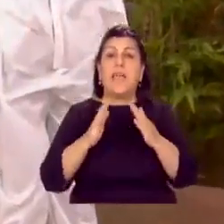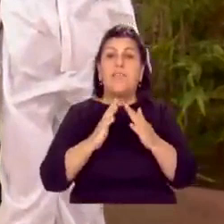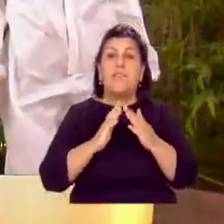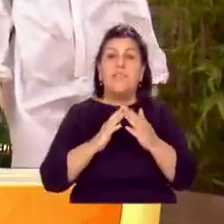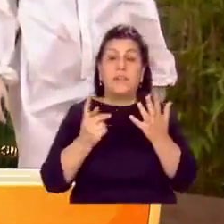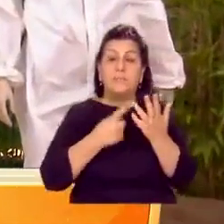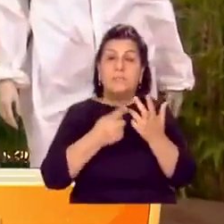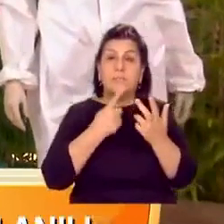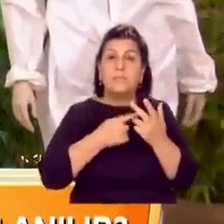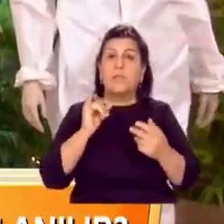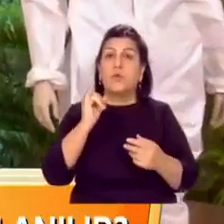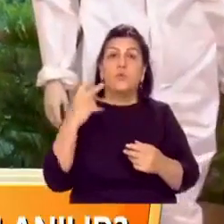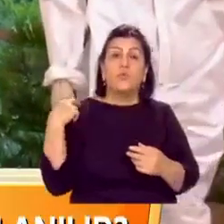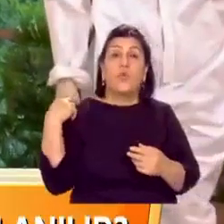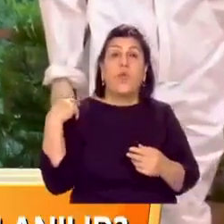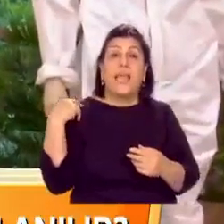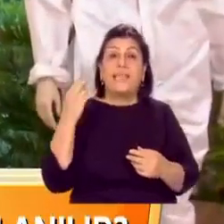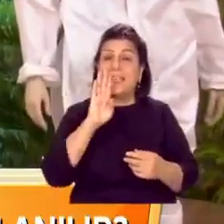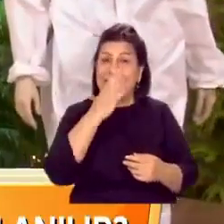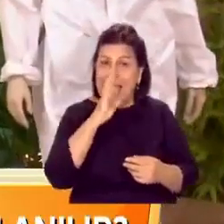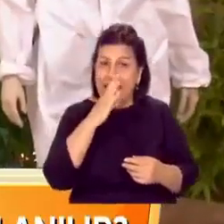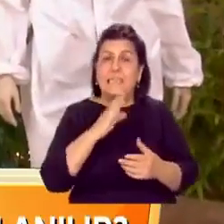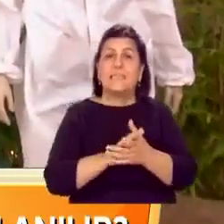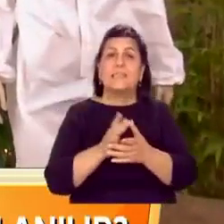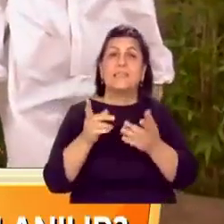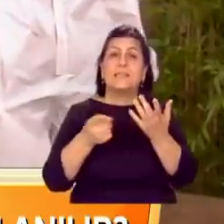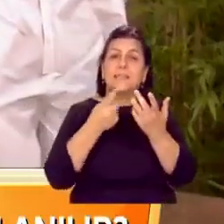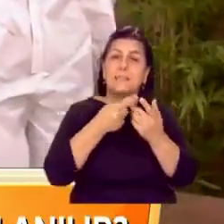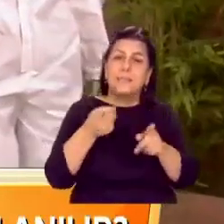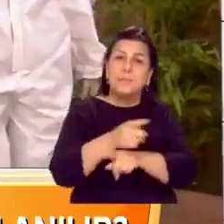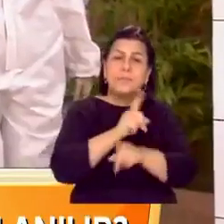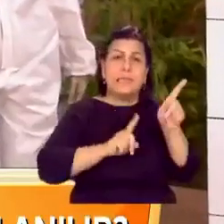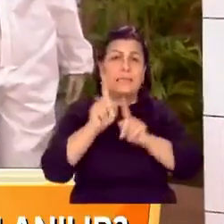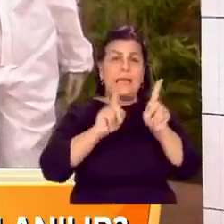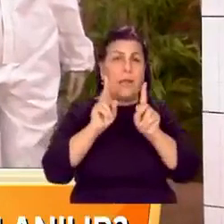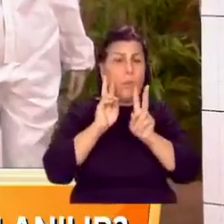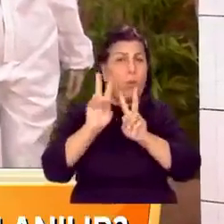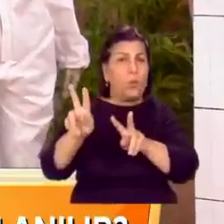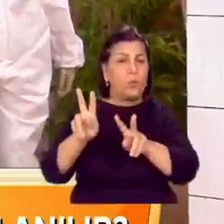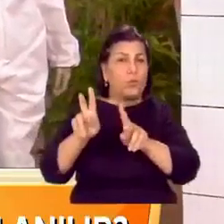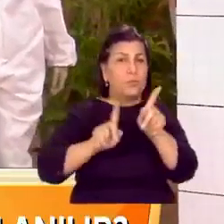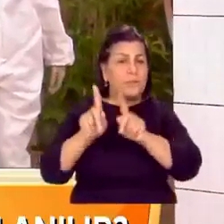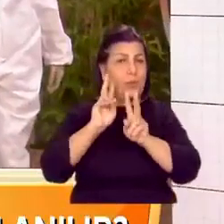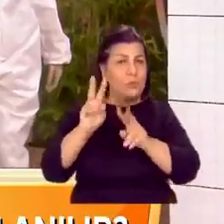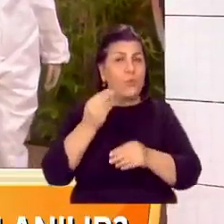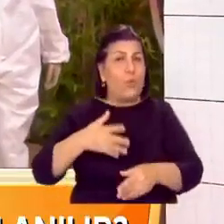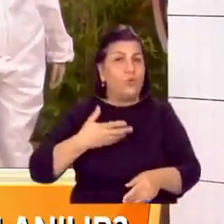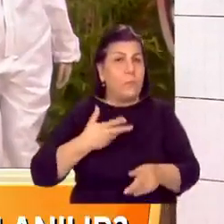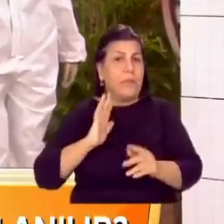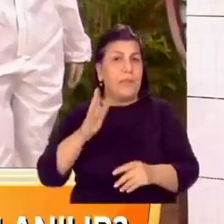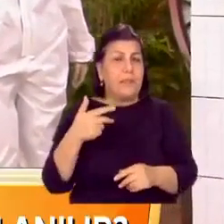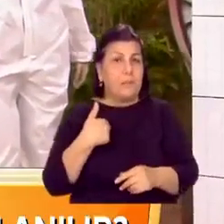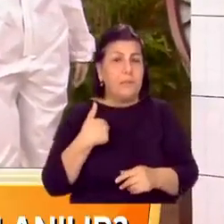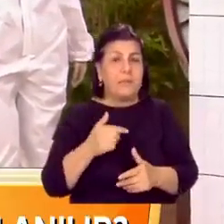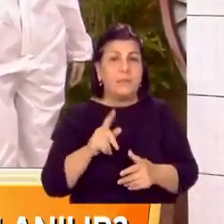gereçleri olarak tuvalet kağıdı sabun deterjan dezenfektanlar Şimdi şöyle bir şey var mı internette gördüm sosyal medyada çok da hoşuma gitti açık söylemek